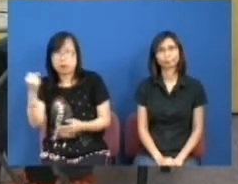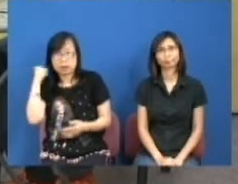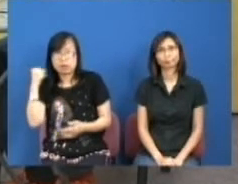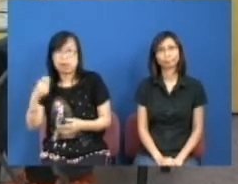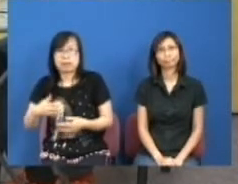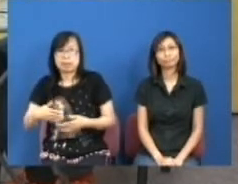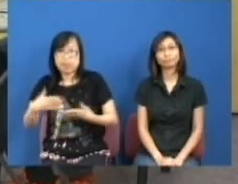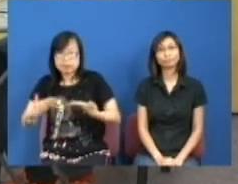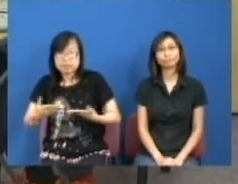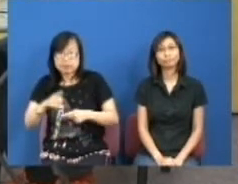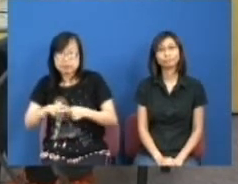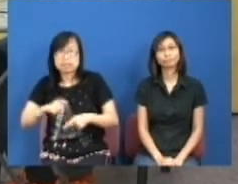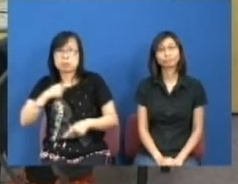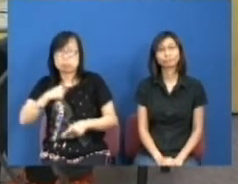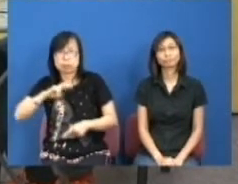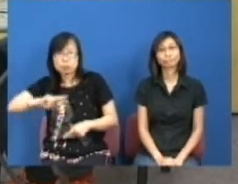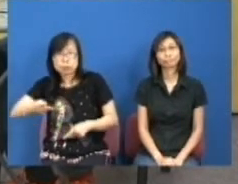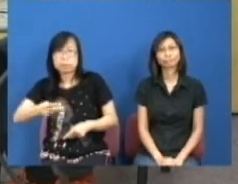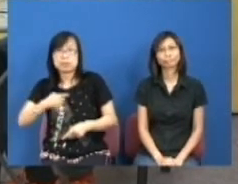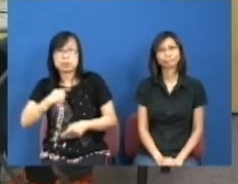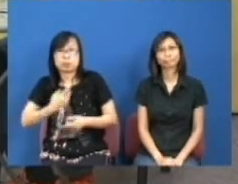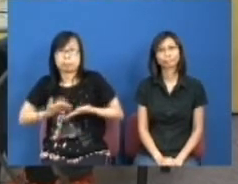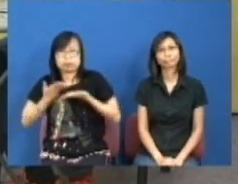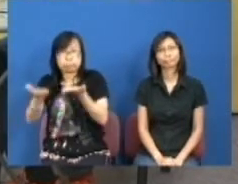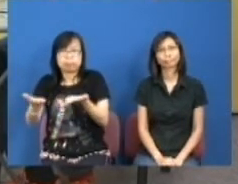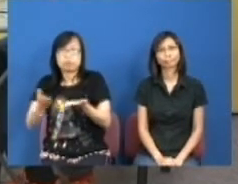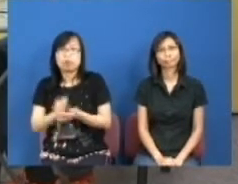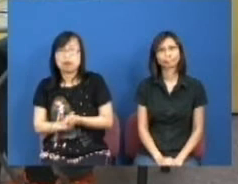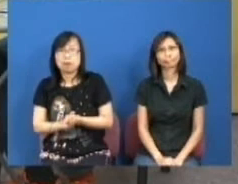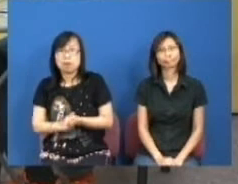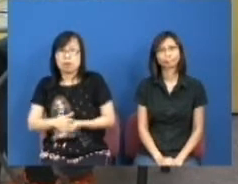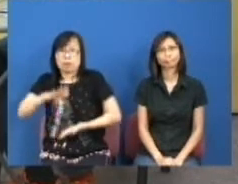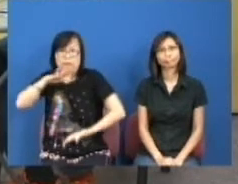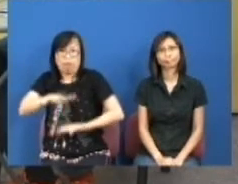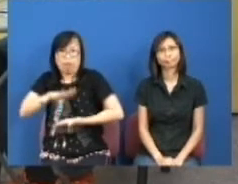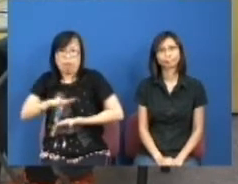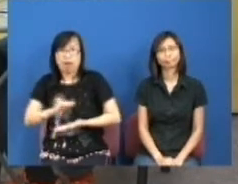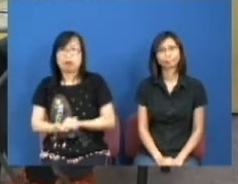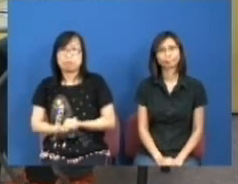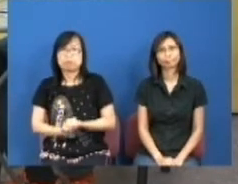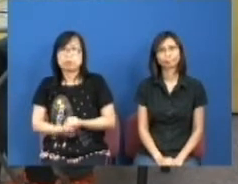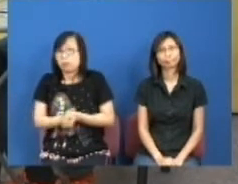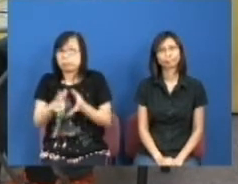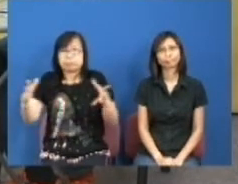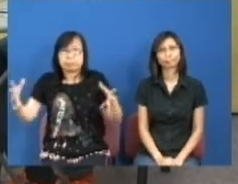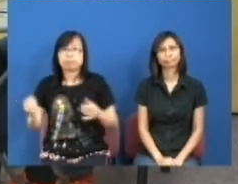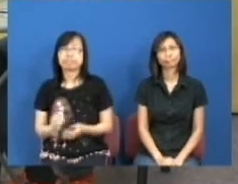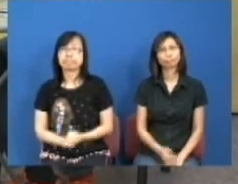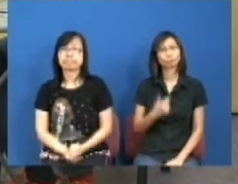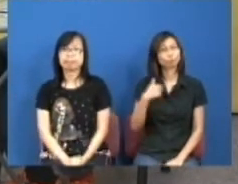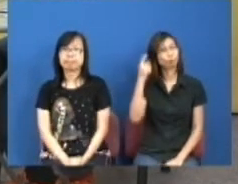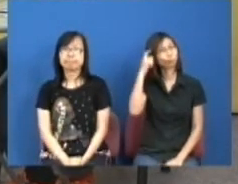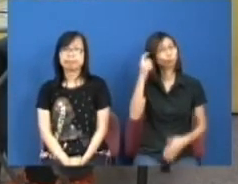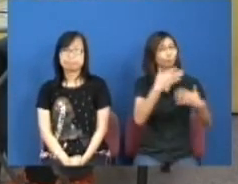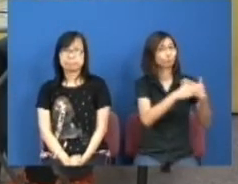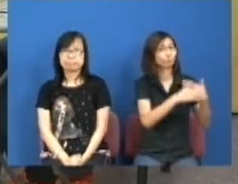能有時要改變的時候是需要付出很大的代價，還有那個壓力和阻力也很龐大。 咁我諗另一樣